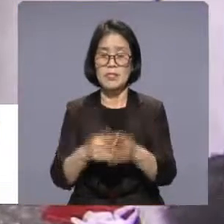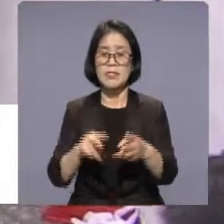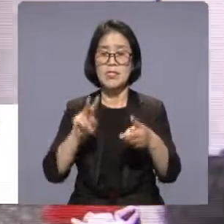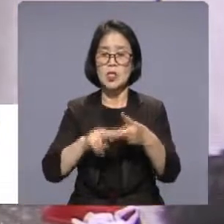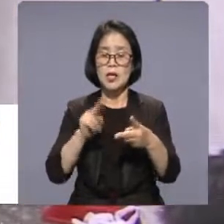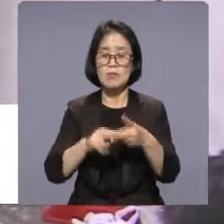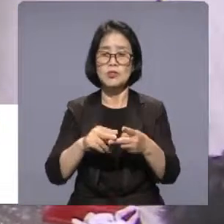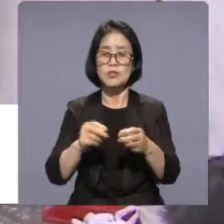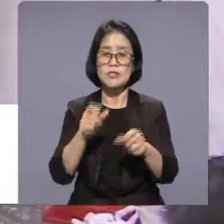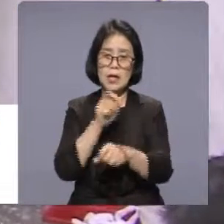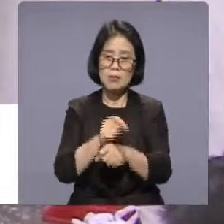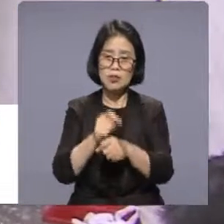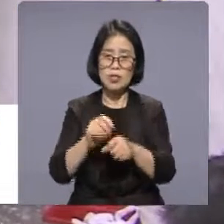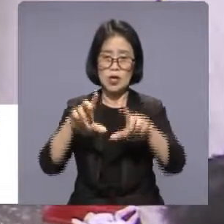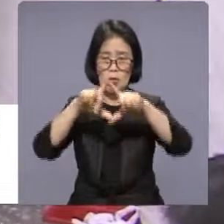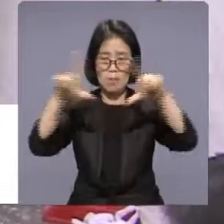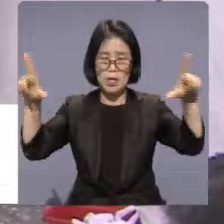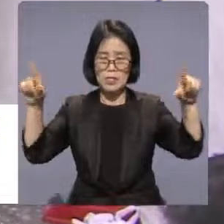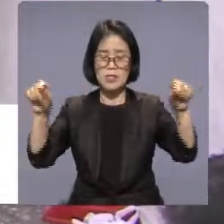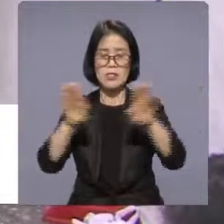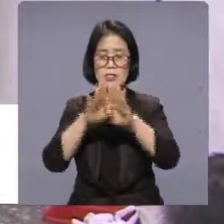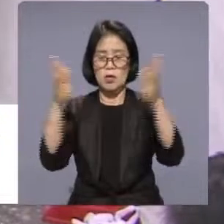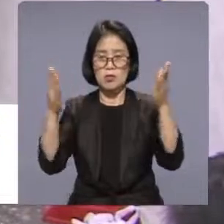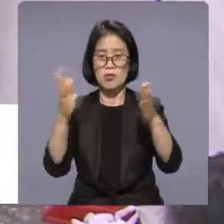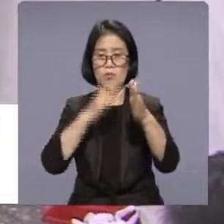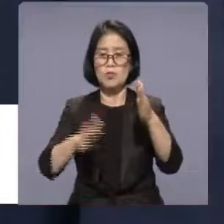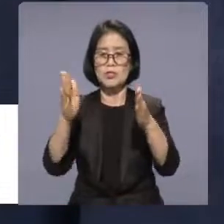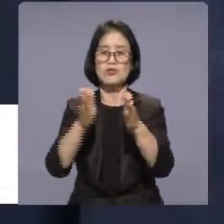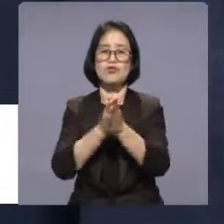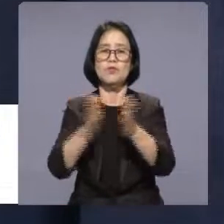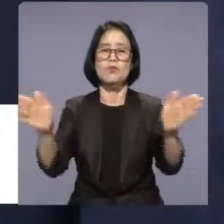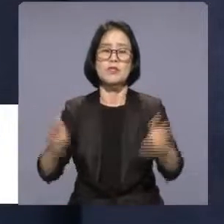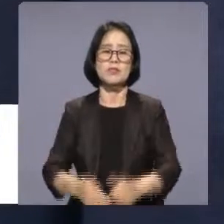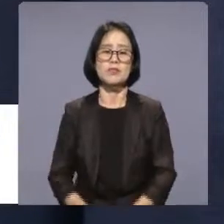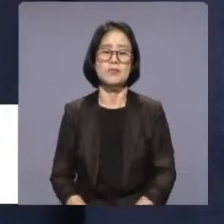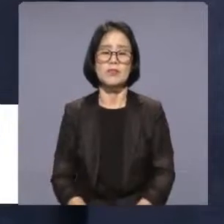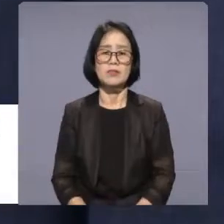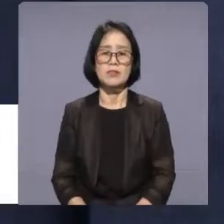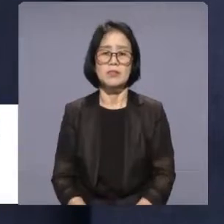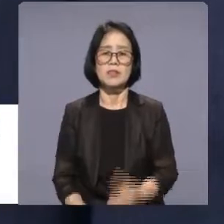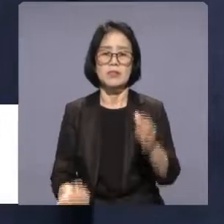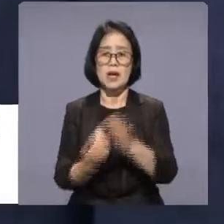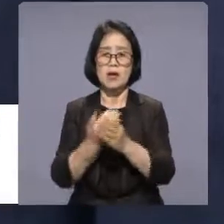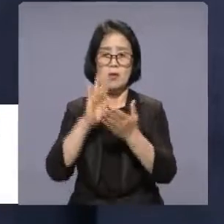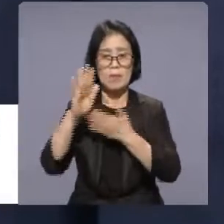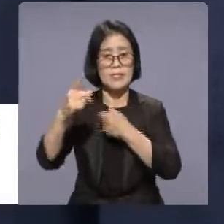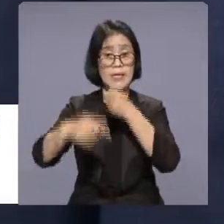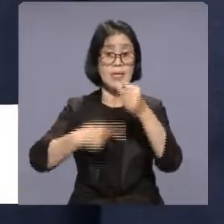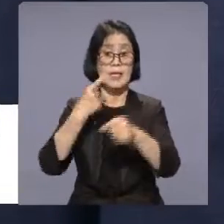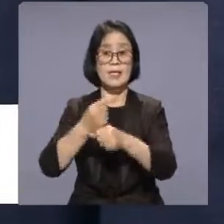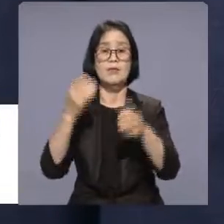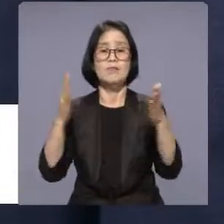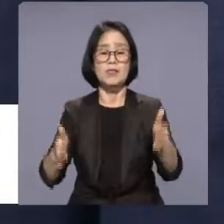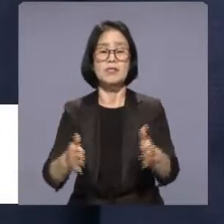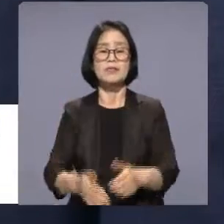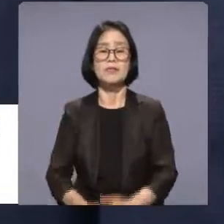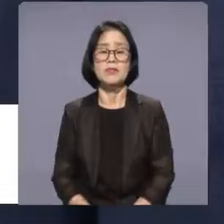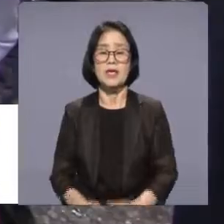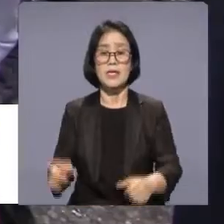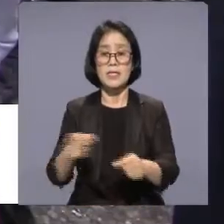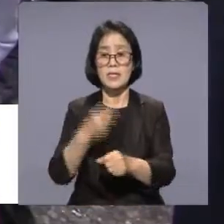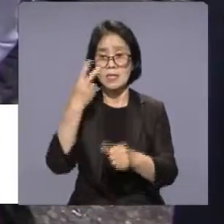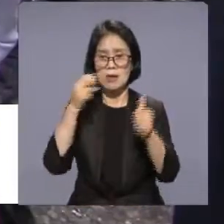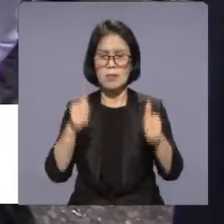사무실에서 현판식을 열고 공식 출범했습니다. 사건 발생 1년여 만입니다.